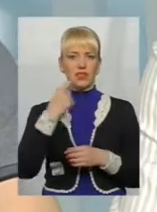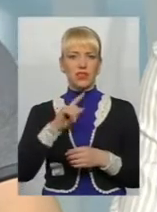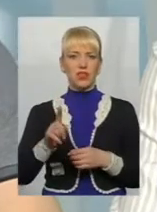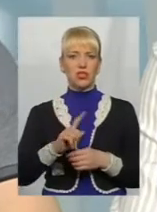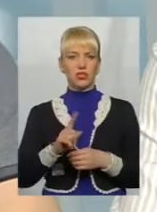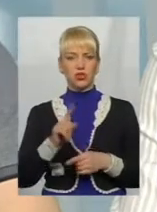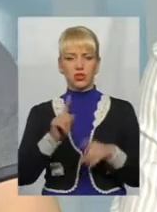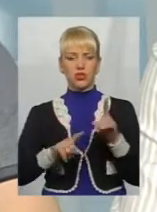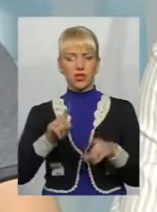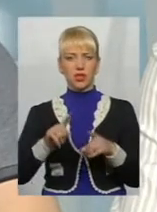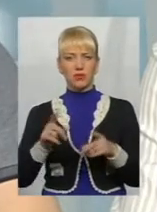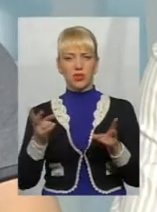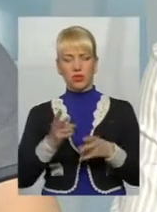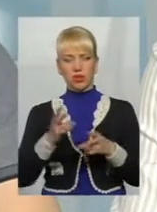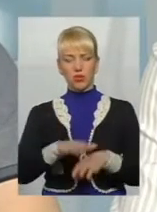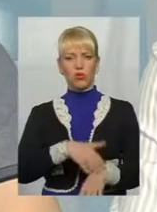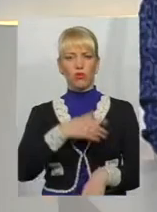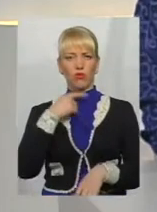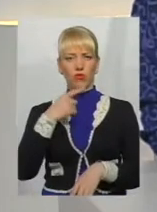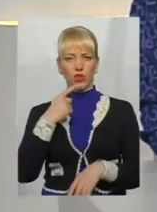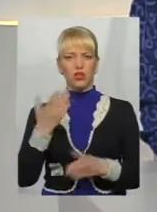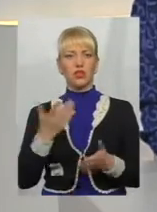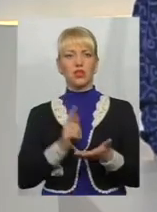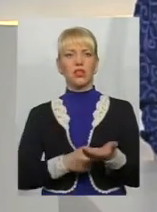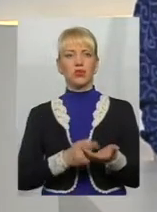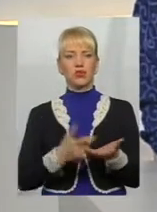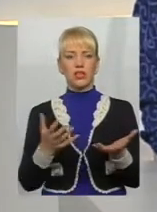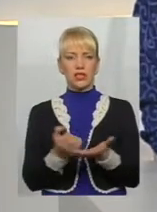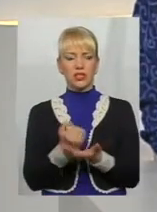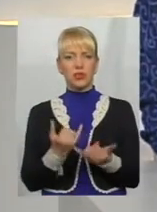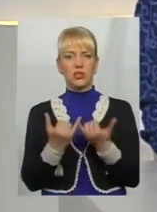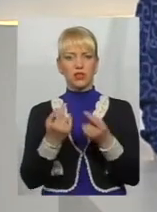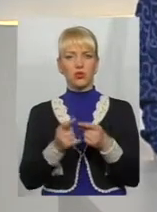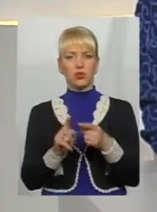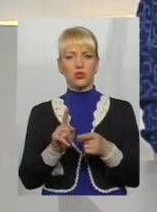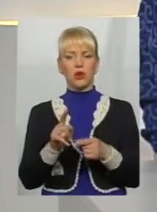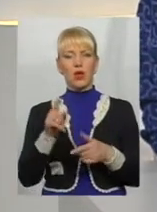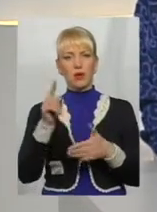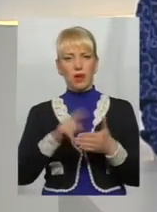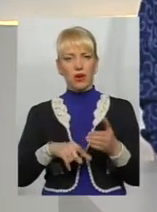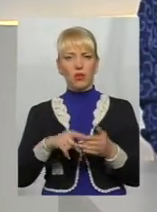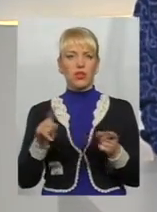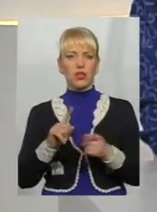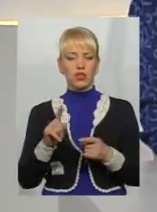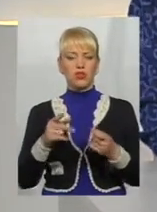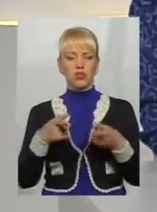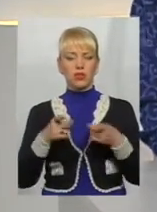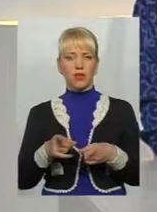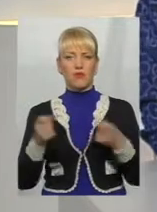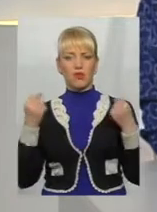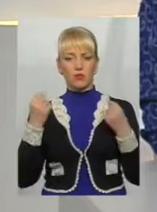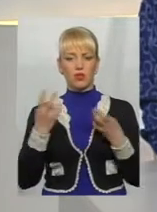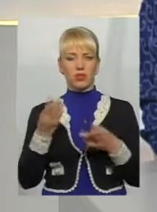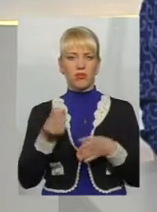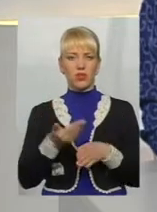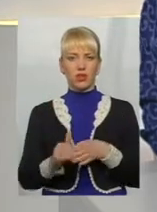що з деякими доводиться довго говорити. Які аргументи знаходите для того, аби переконати, що справді на спорт необхідно виділяти гроші?